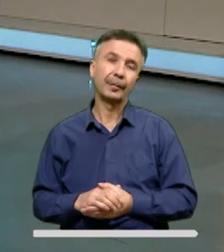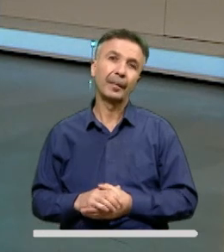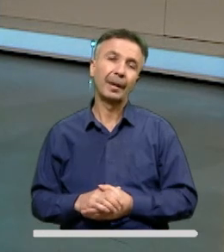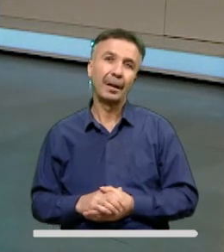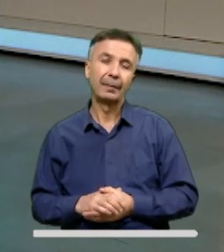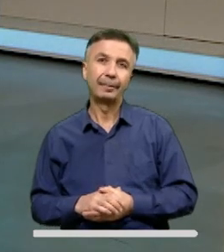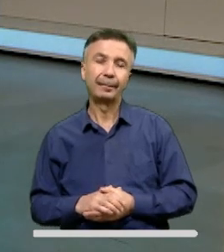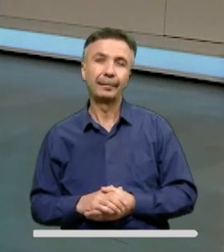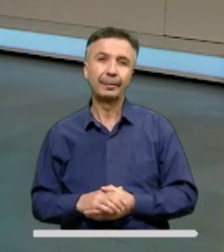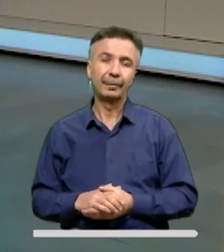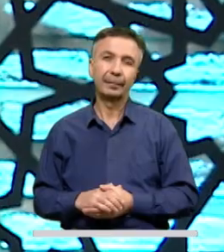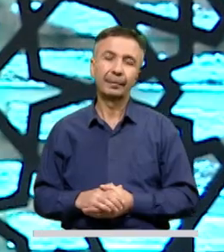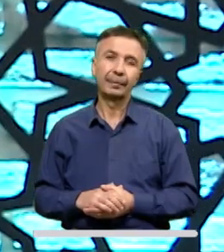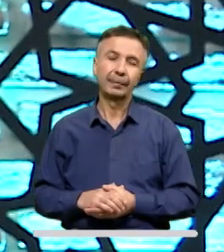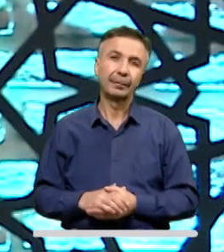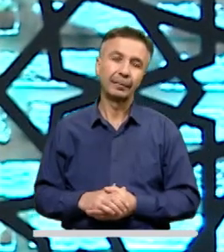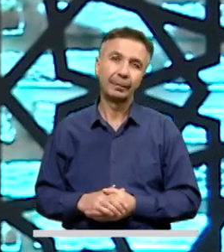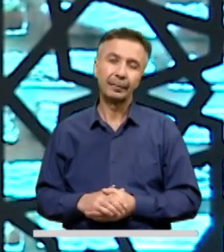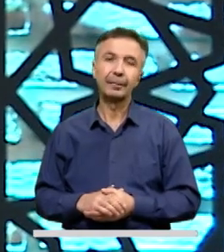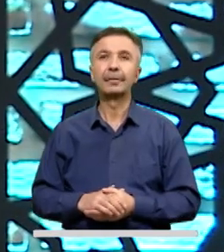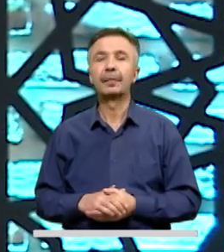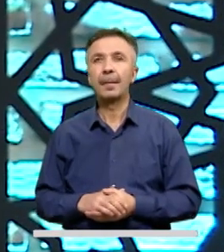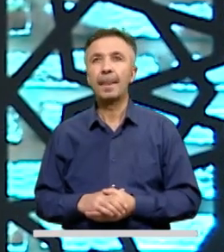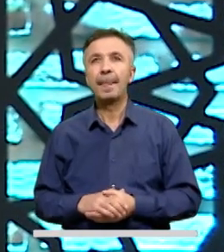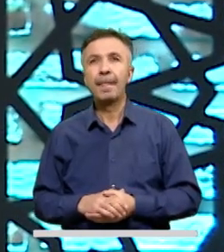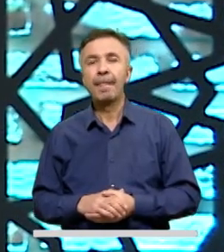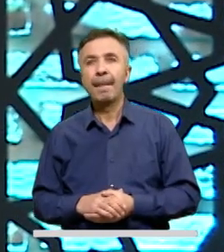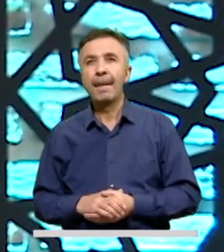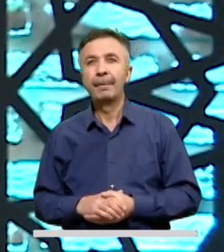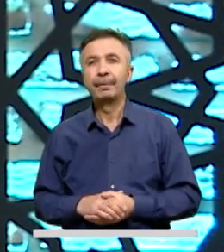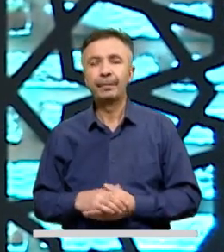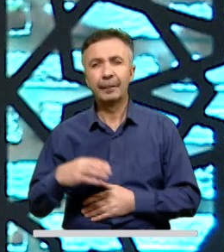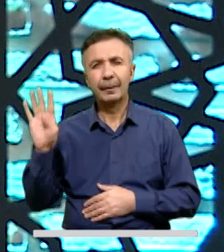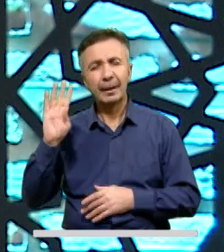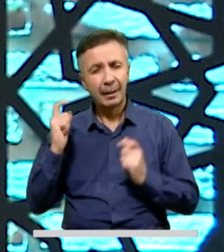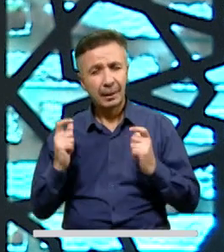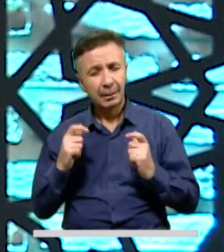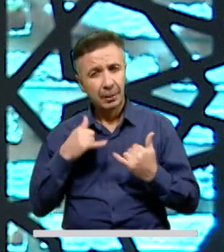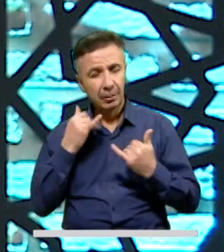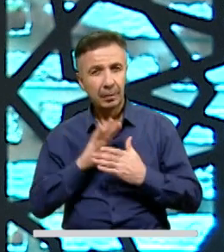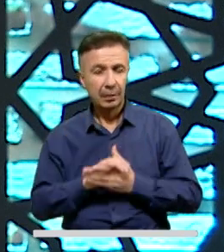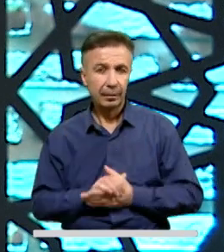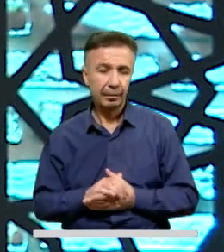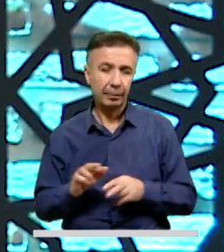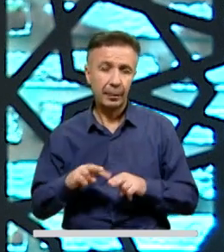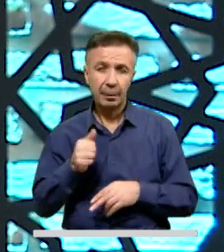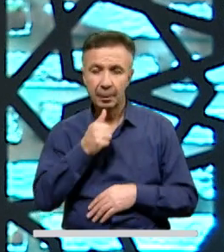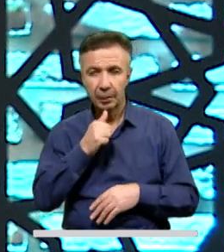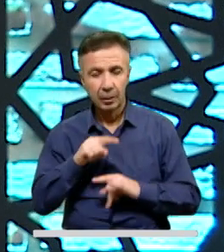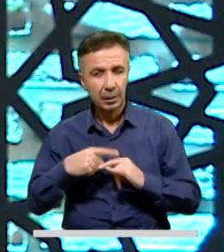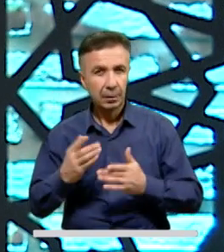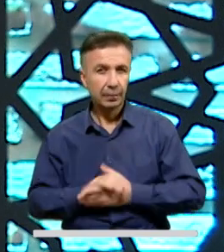dua istirham ediyoruz. Bizim için de dua ederse çok çok seviniriz efendim. Kırıkkale'den bir telefonumuz var. Mehmet Bey, hoş